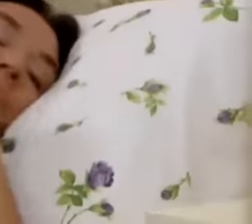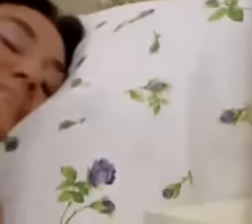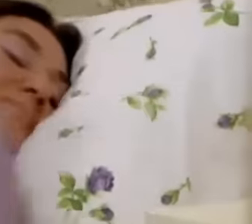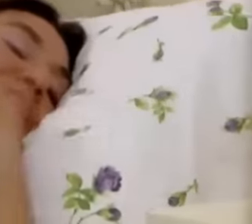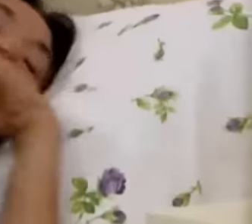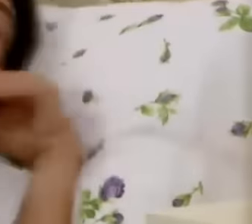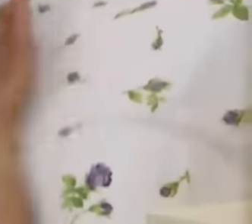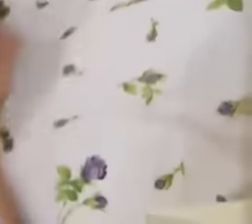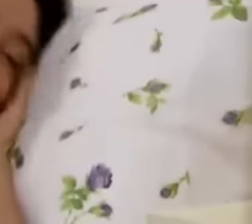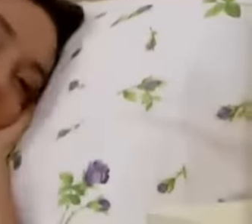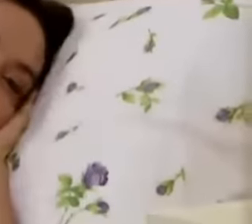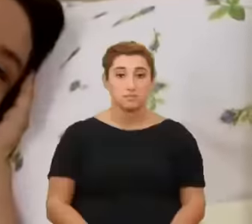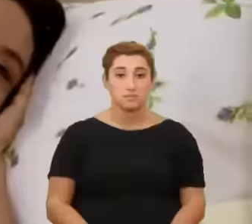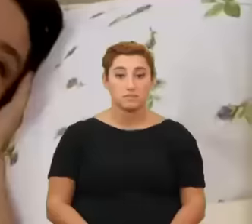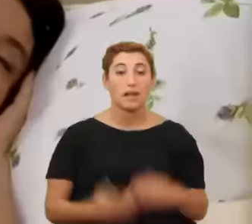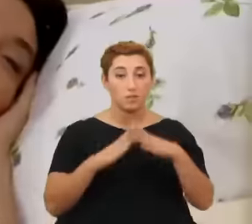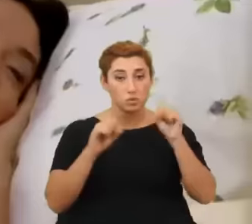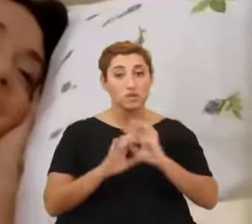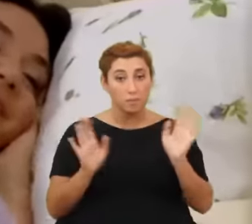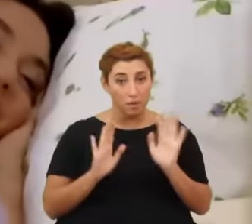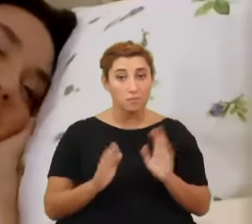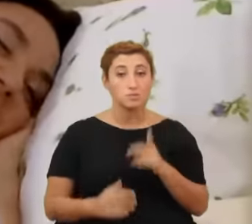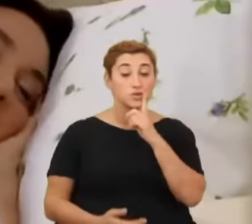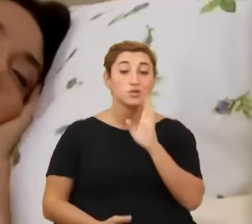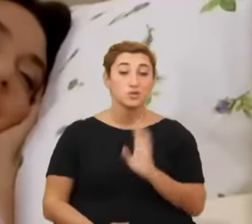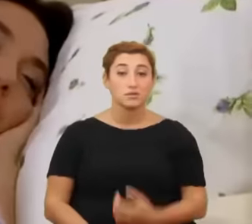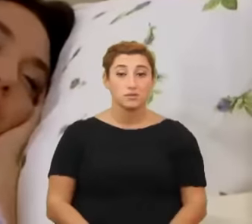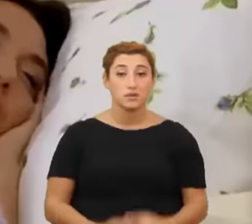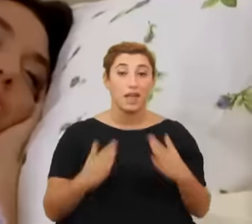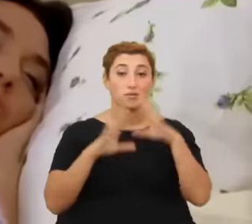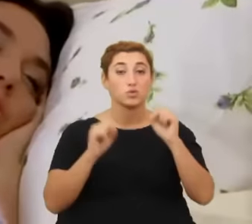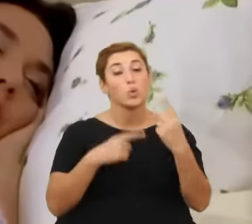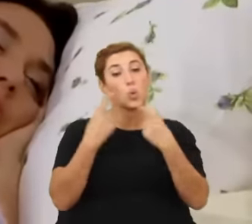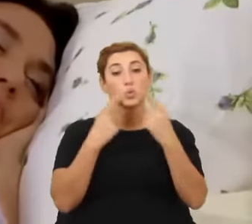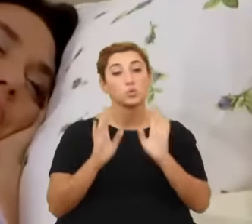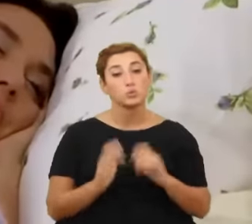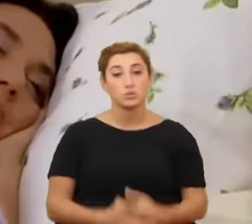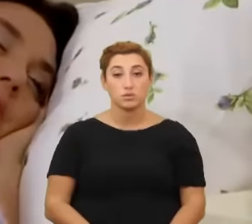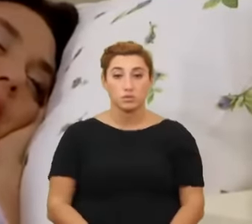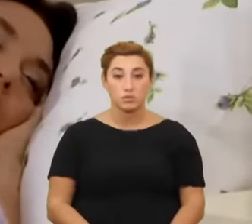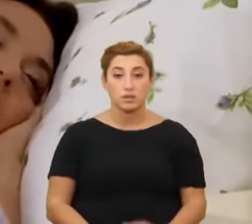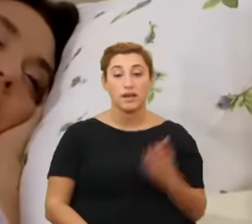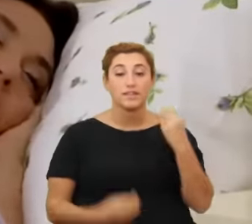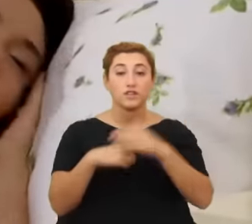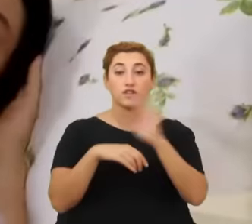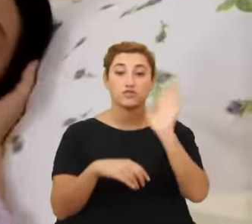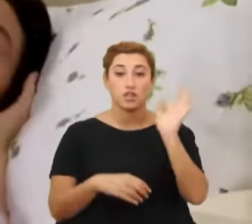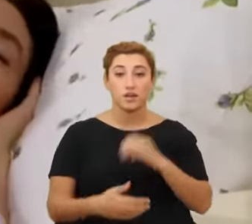eline vurup çektirdi. Tutacağım evi tamam. Şişt. Evi tutunca konuşuruz artık. Hadi iyi